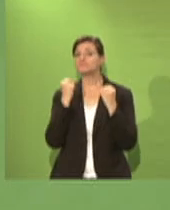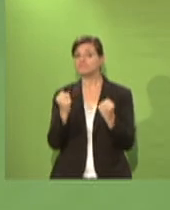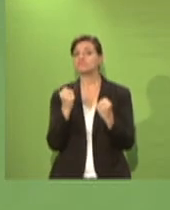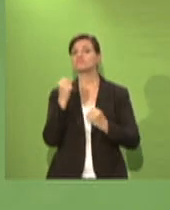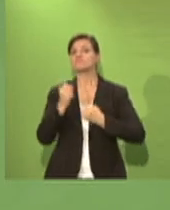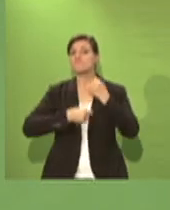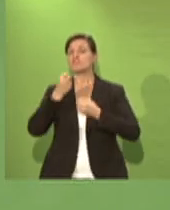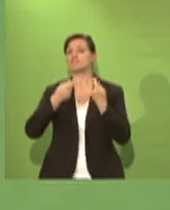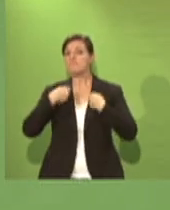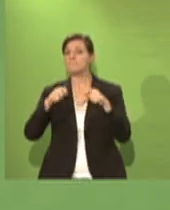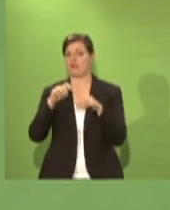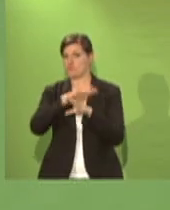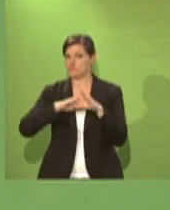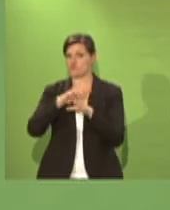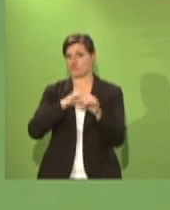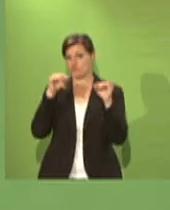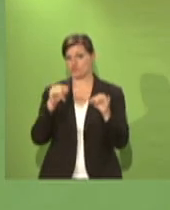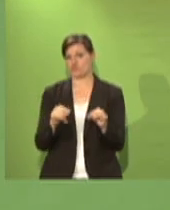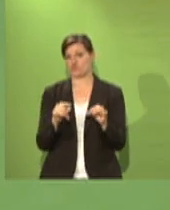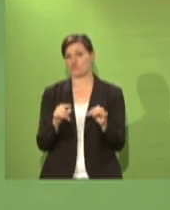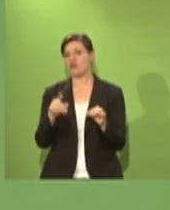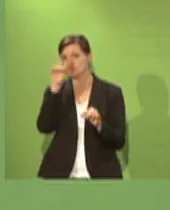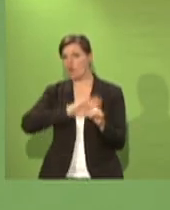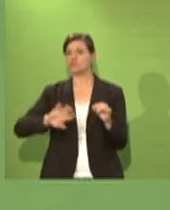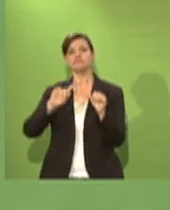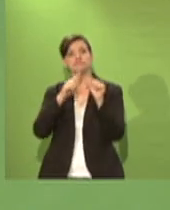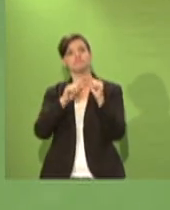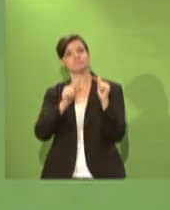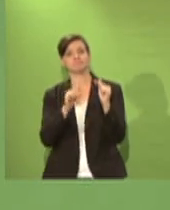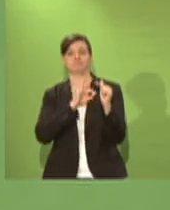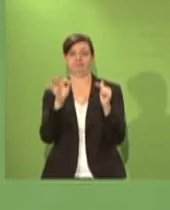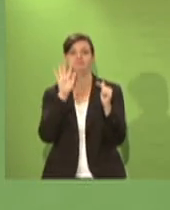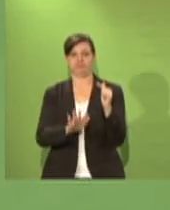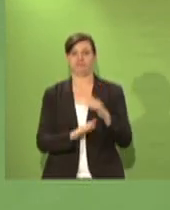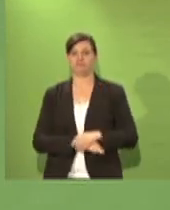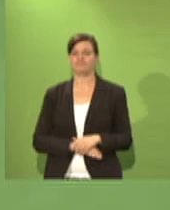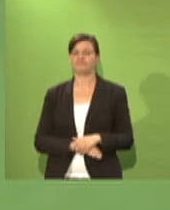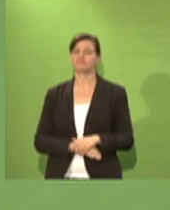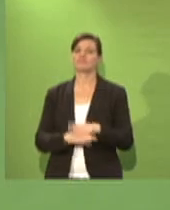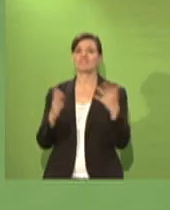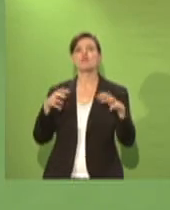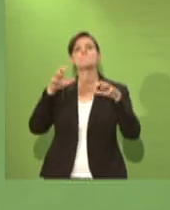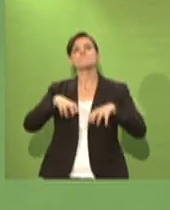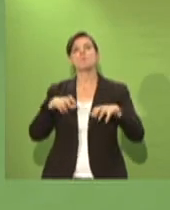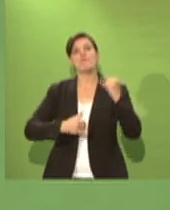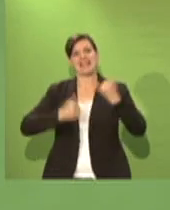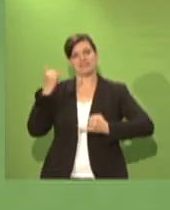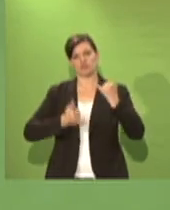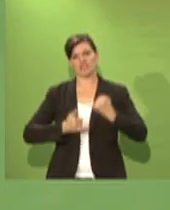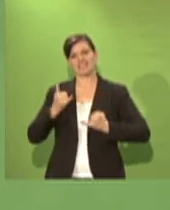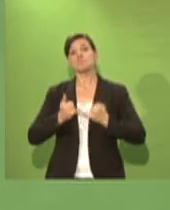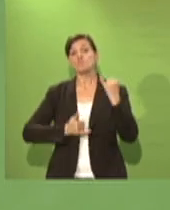ist einer der stärksten Maschinenstandorte in Deutschland. Ein anderes Beispiel ist die Möbelindustrie. 70% der